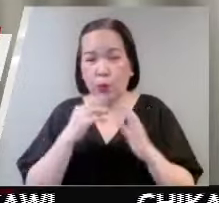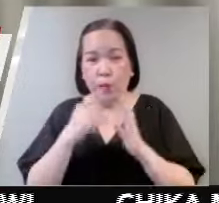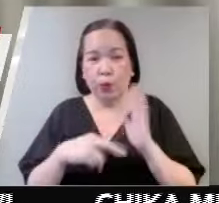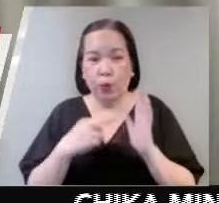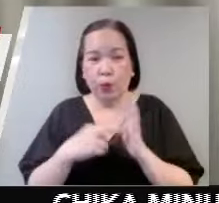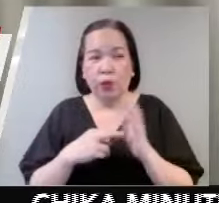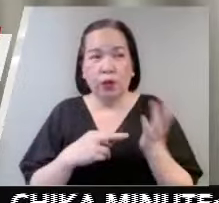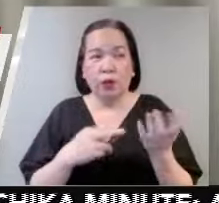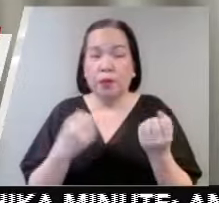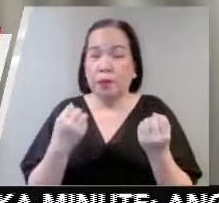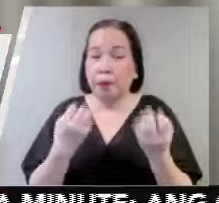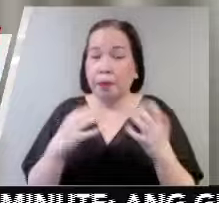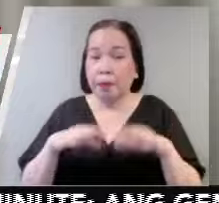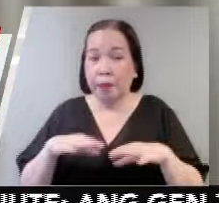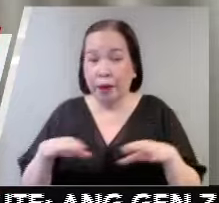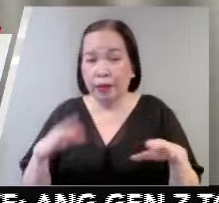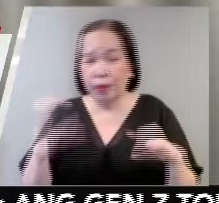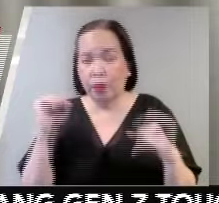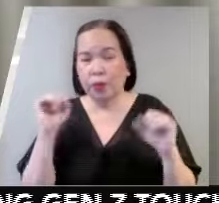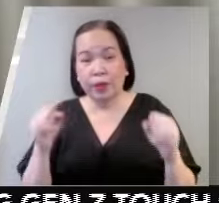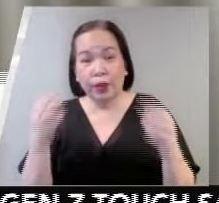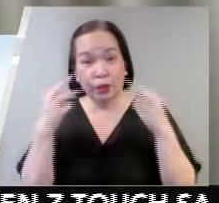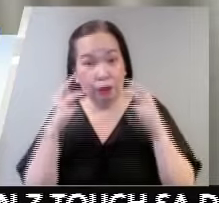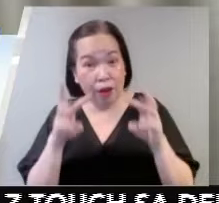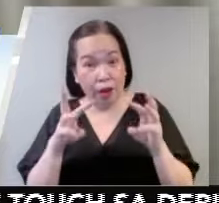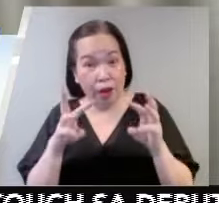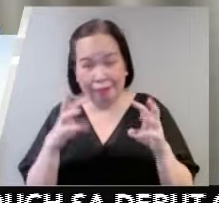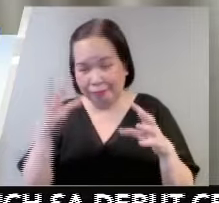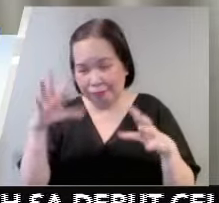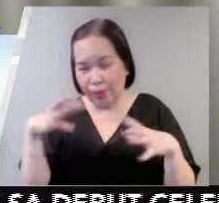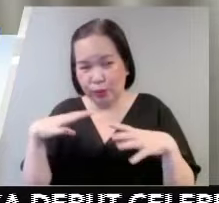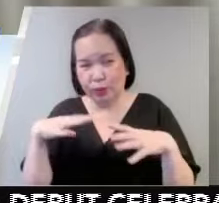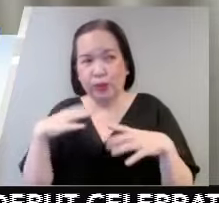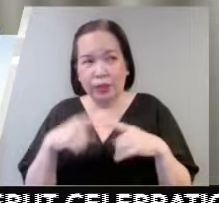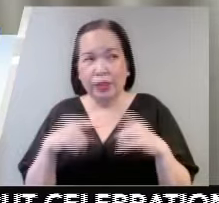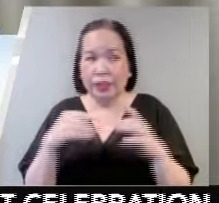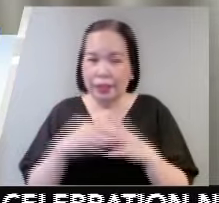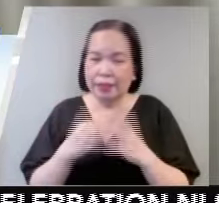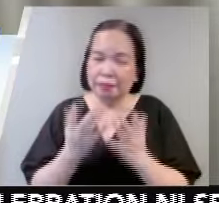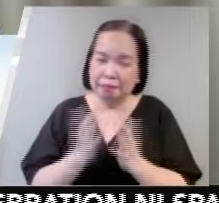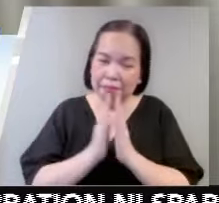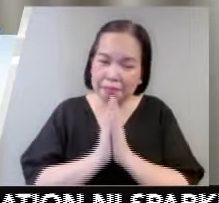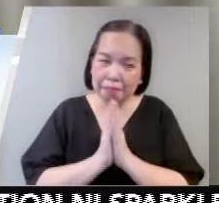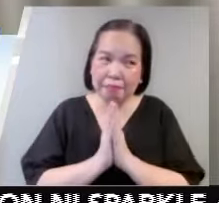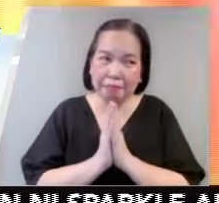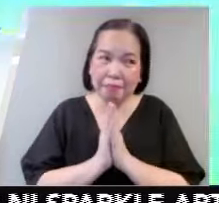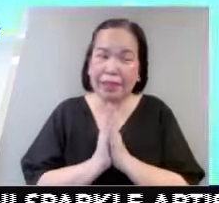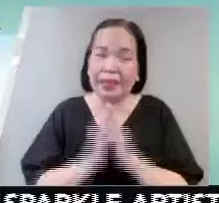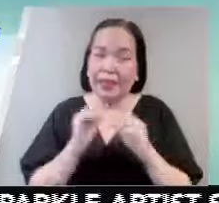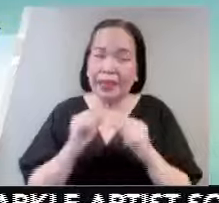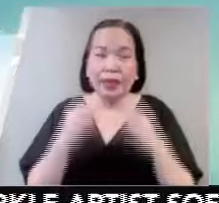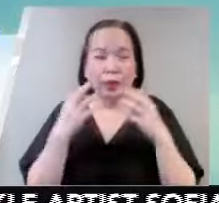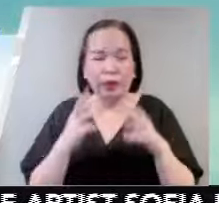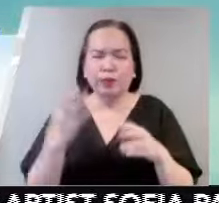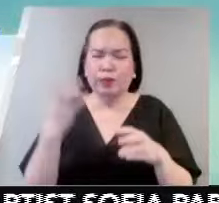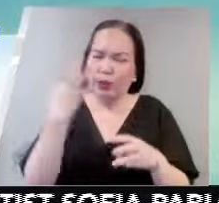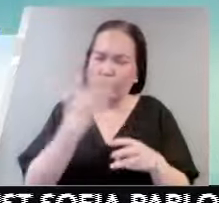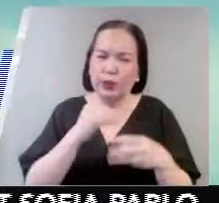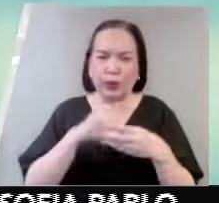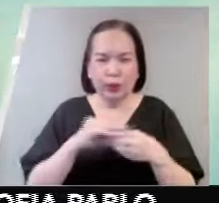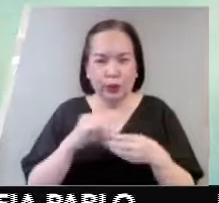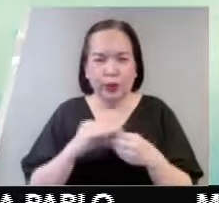makakanood, hoping kami. And sana mas marami rin ang makanood ulit ng napakagandang serye na to.